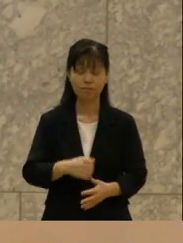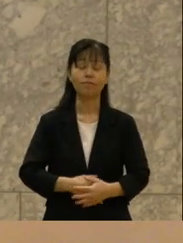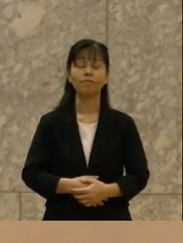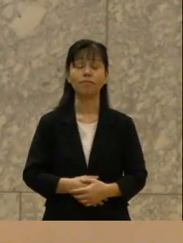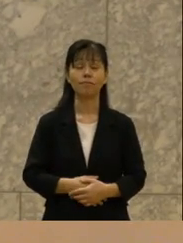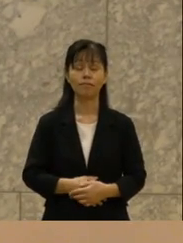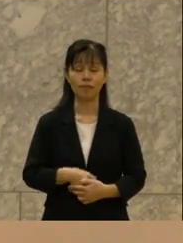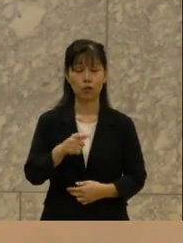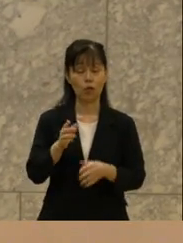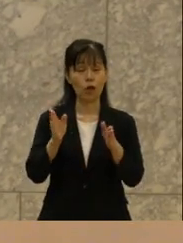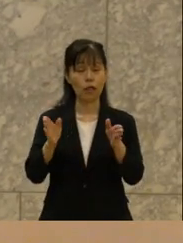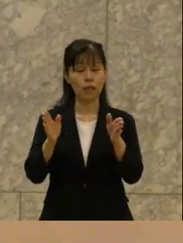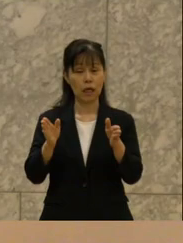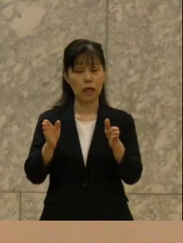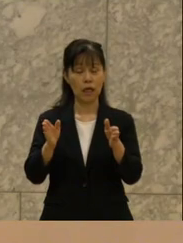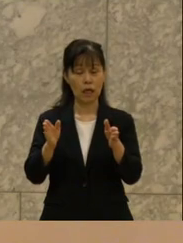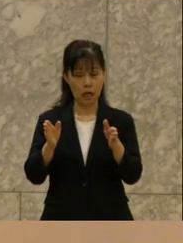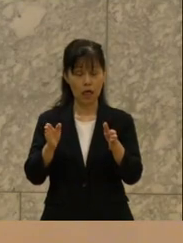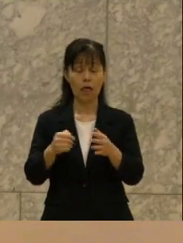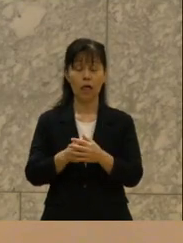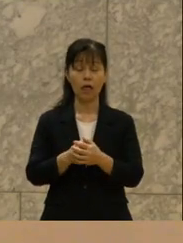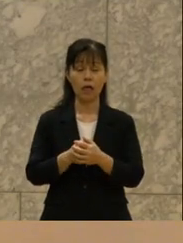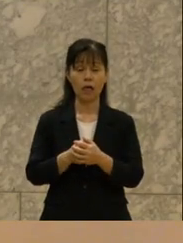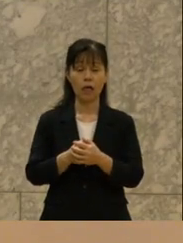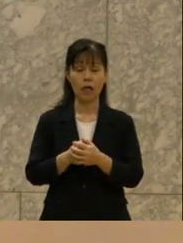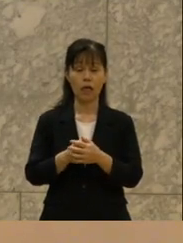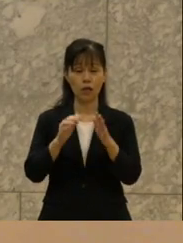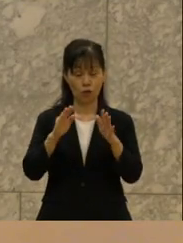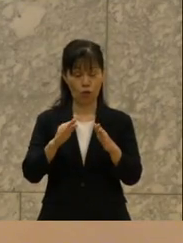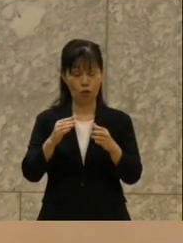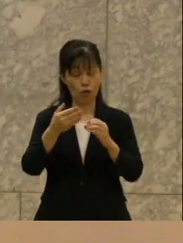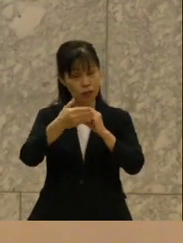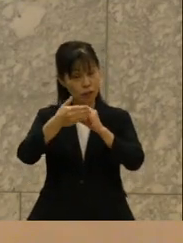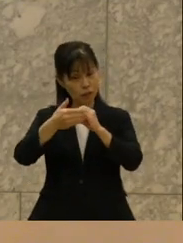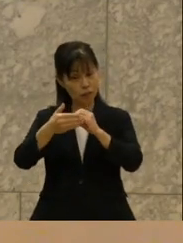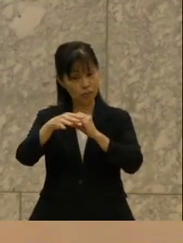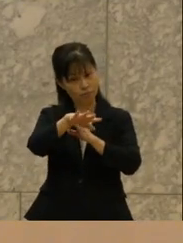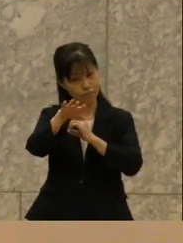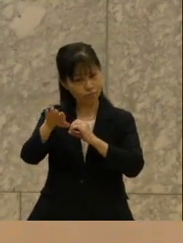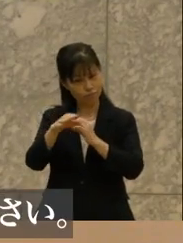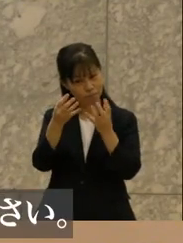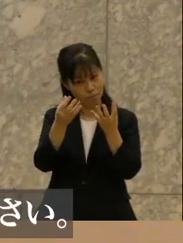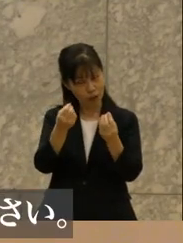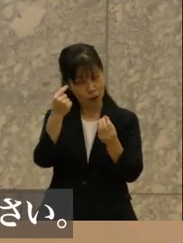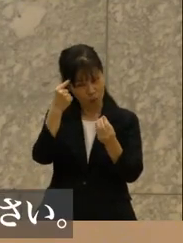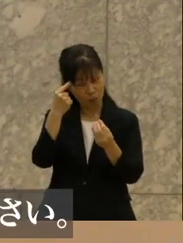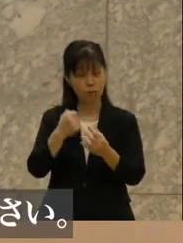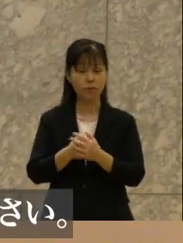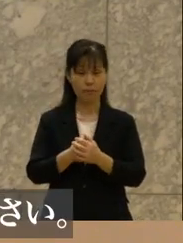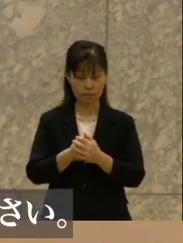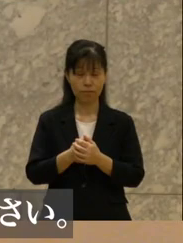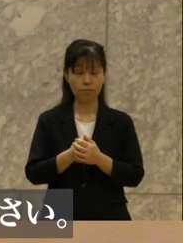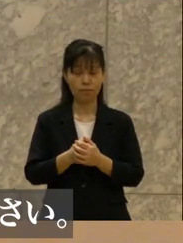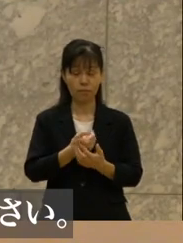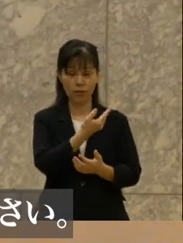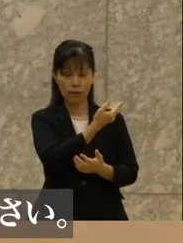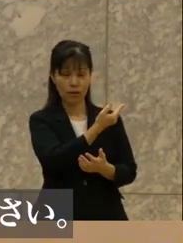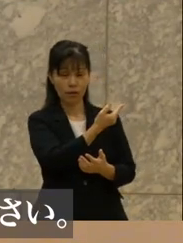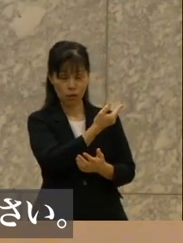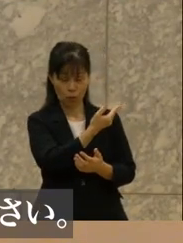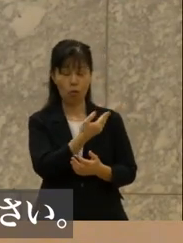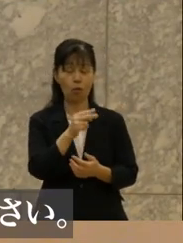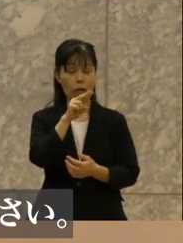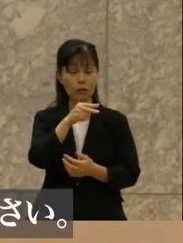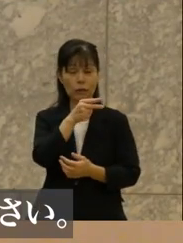その間に今日お写真をたくさん撮られたかと思いますけれどもハッシュタグ東京